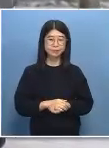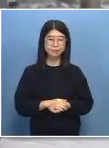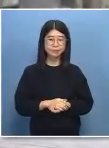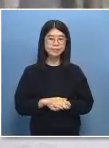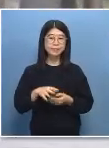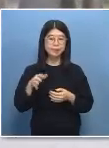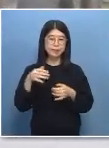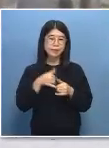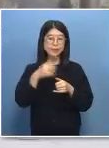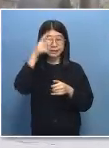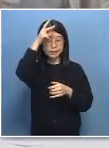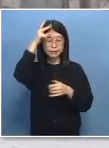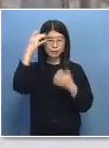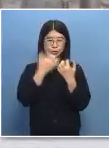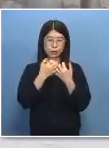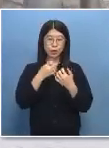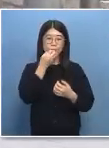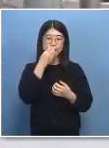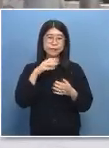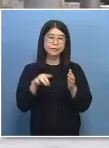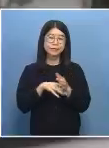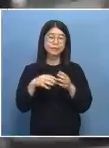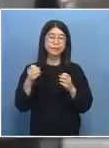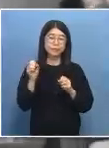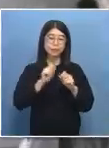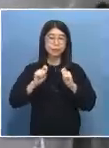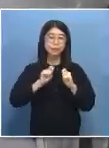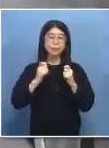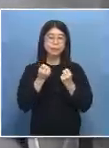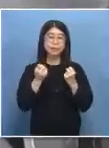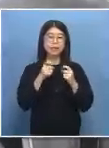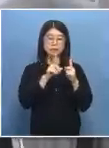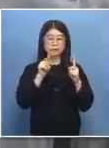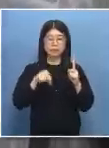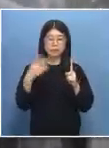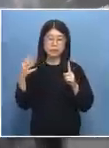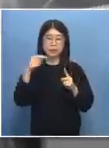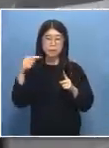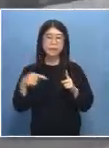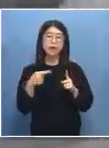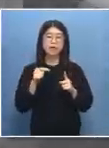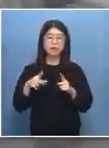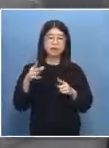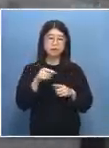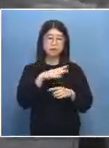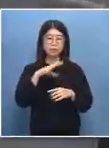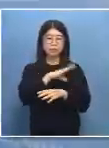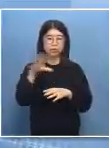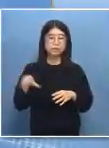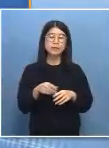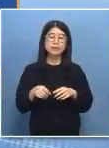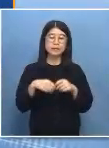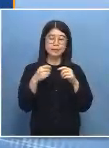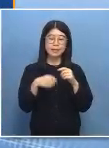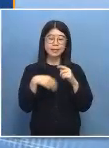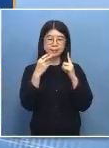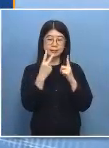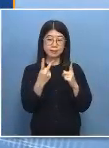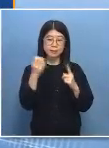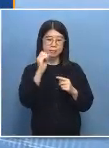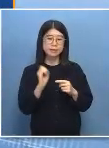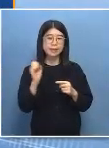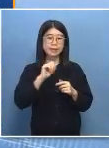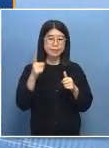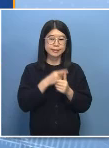根據政府數據，本港電動車有114000架，佔所有車嘅大約1/2。過去3年首次